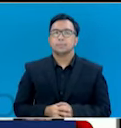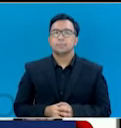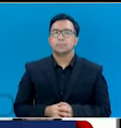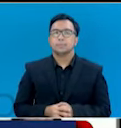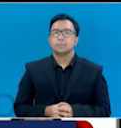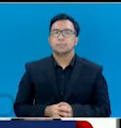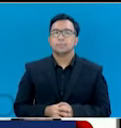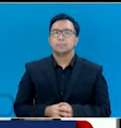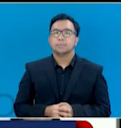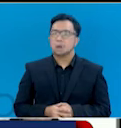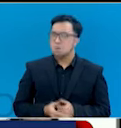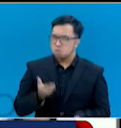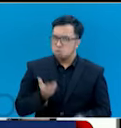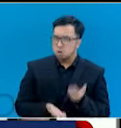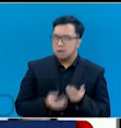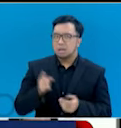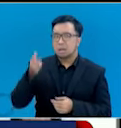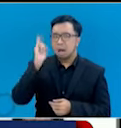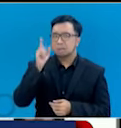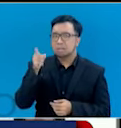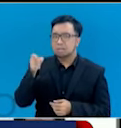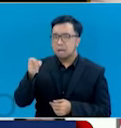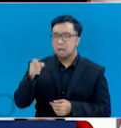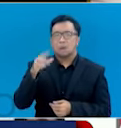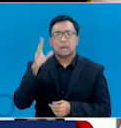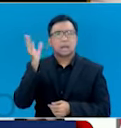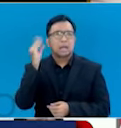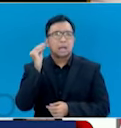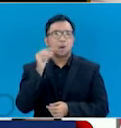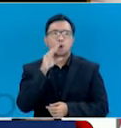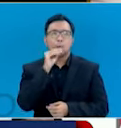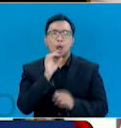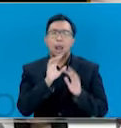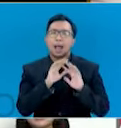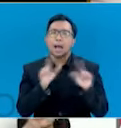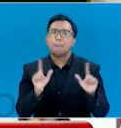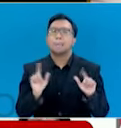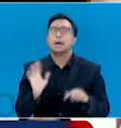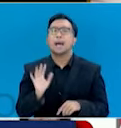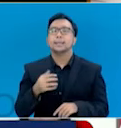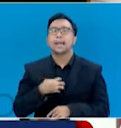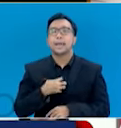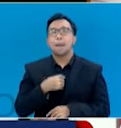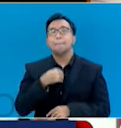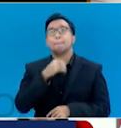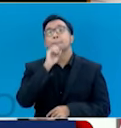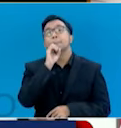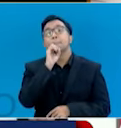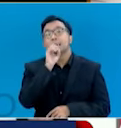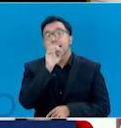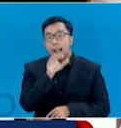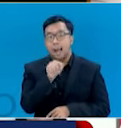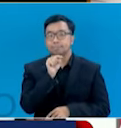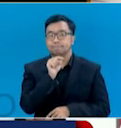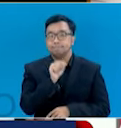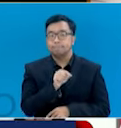Bapak dengar ucapan saya. Yang saya katakan adalah yang mana yang lebih penting,